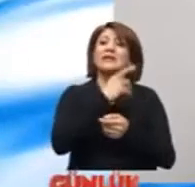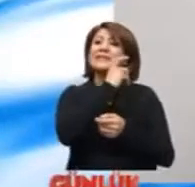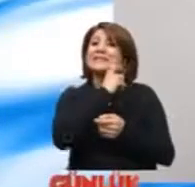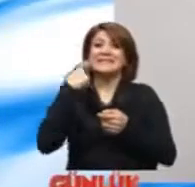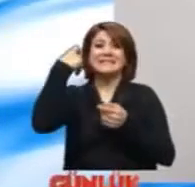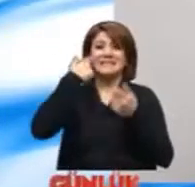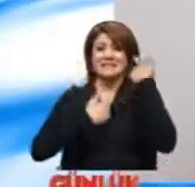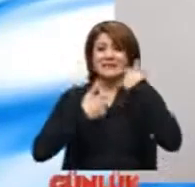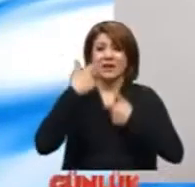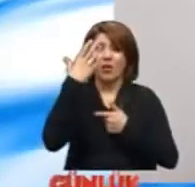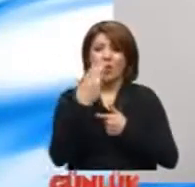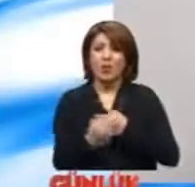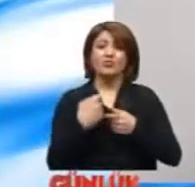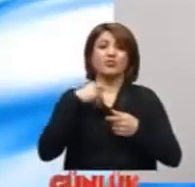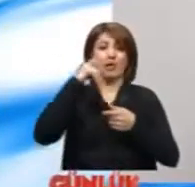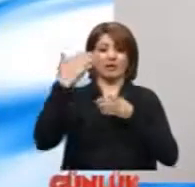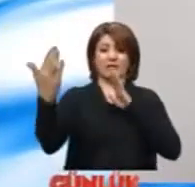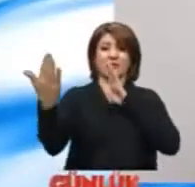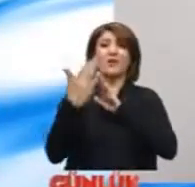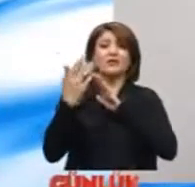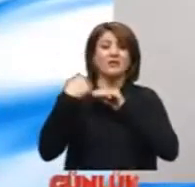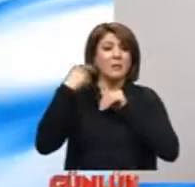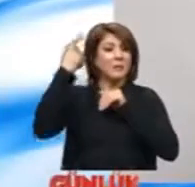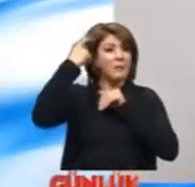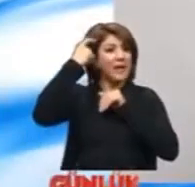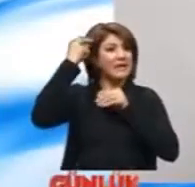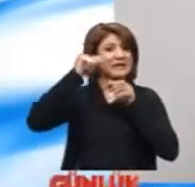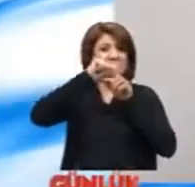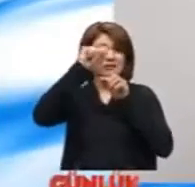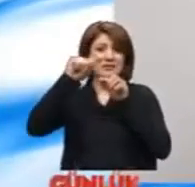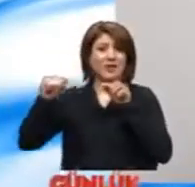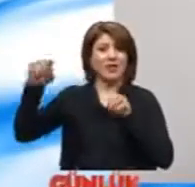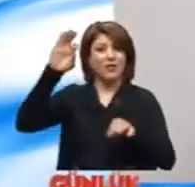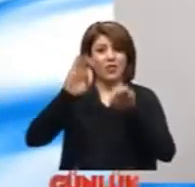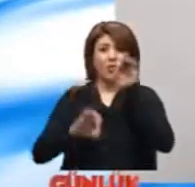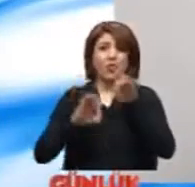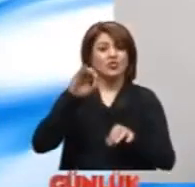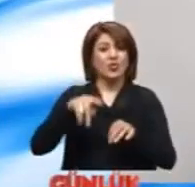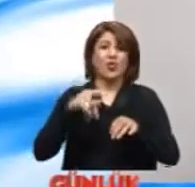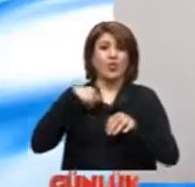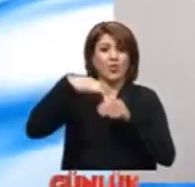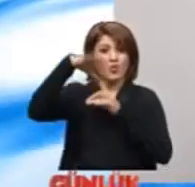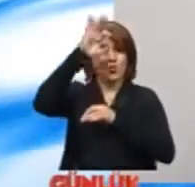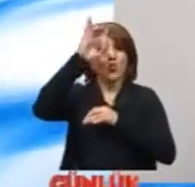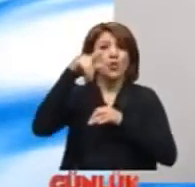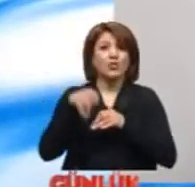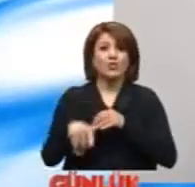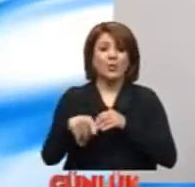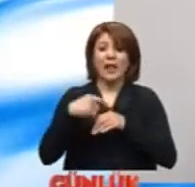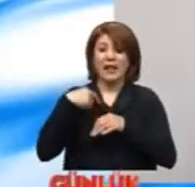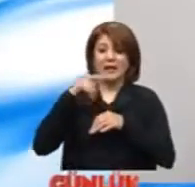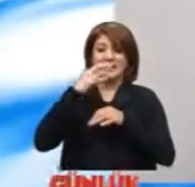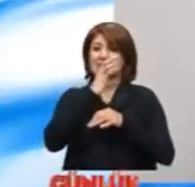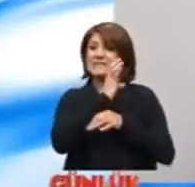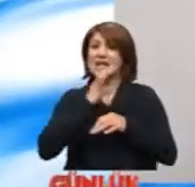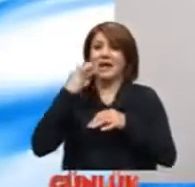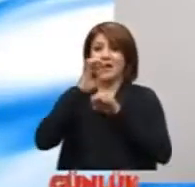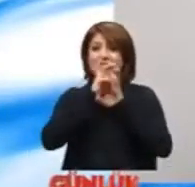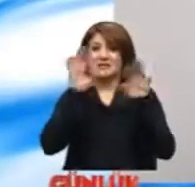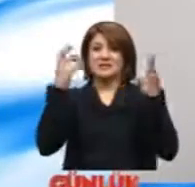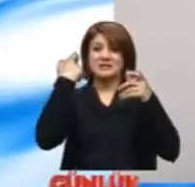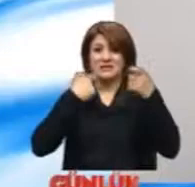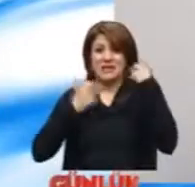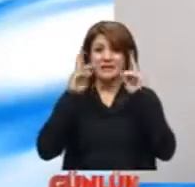erkeklerle tekrarlandı. Kaydedilen beyin dalgaları ve tepkileri değerlendiren uzmanlar, sakalsız erkeklerin kadınlar karşısında daha şanslı